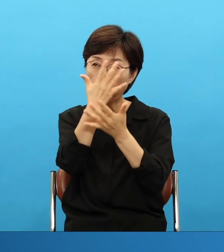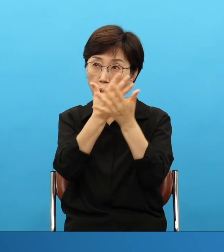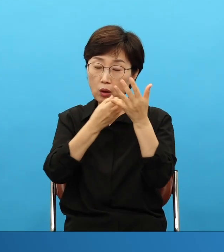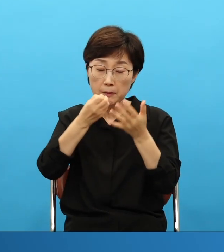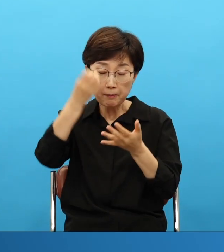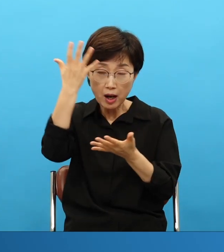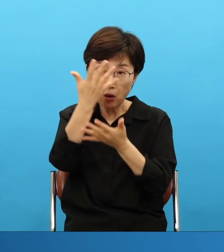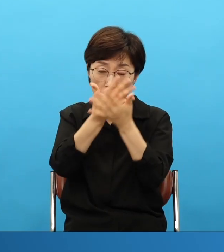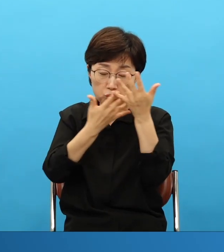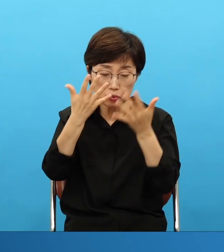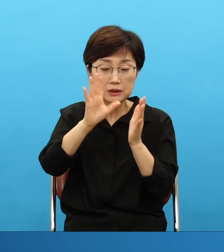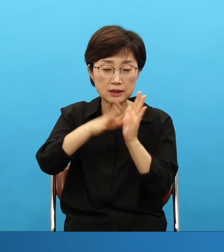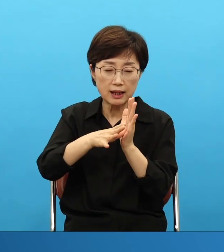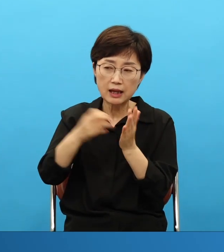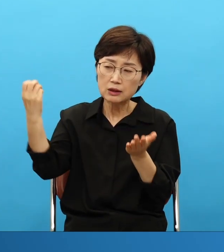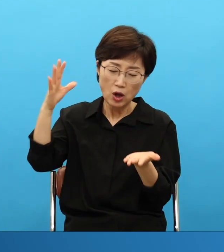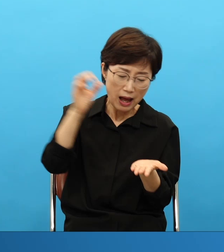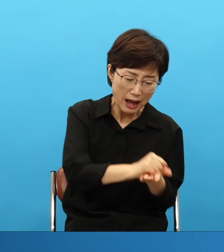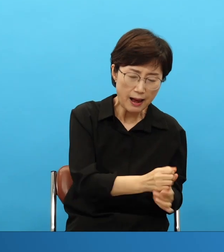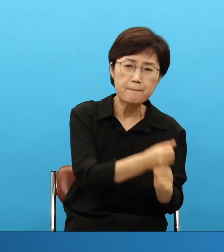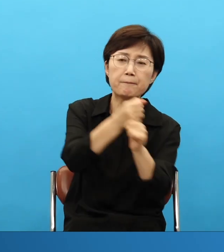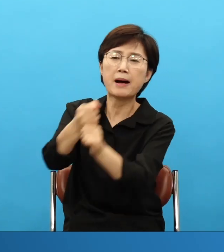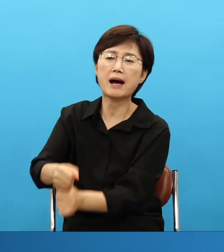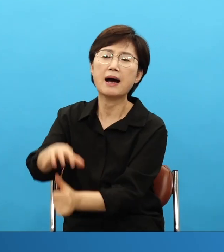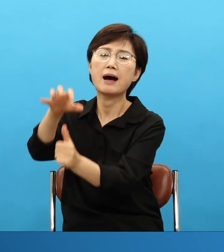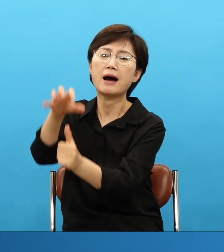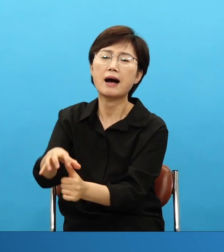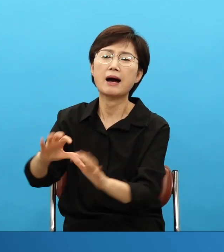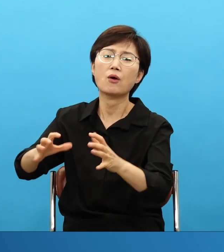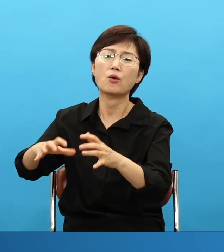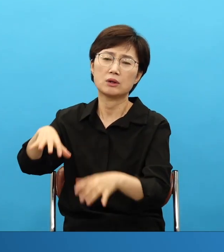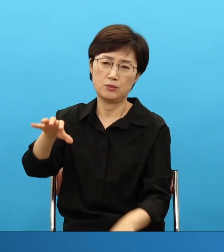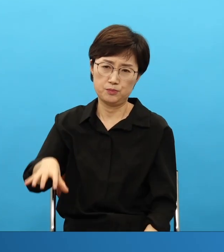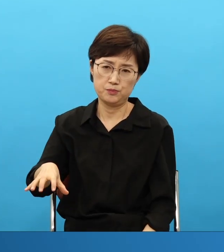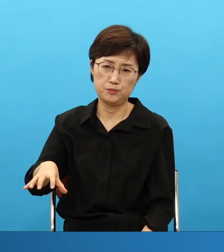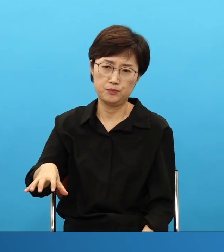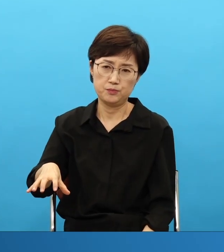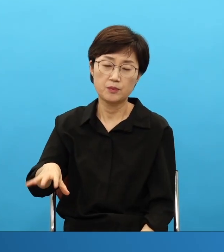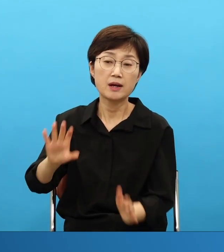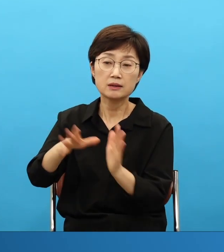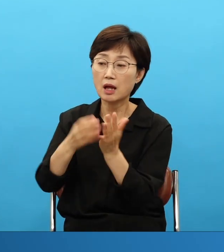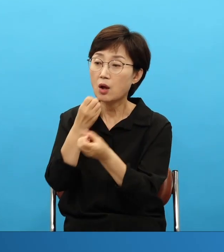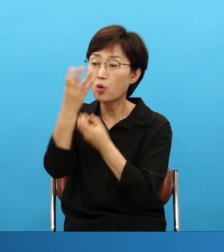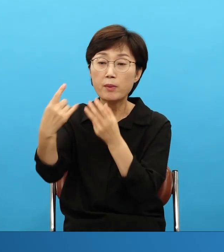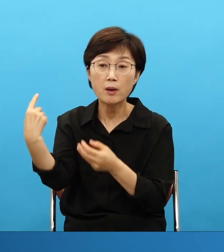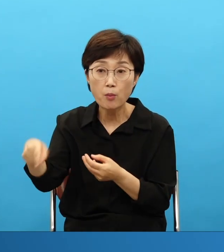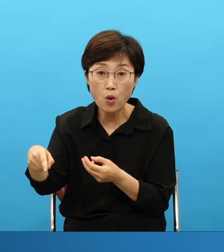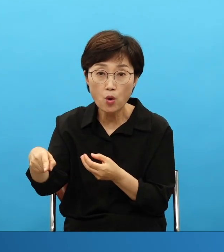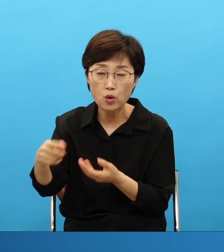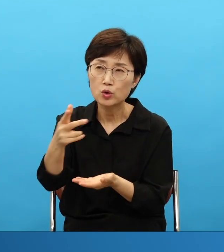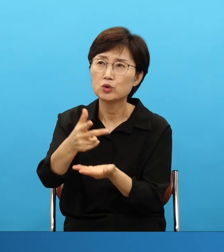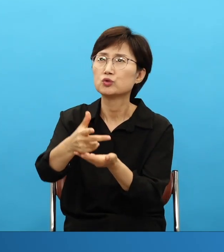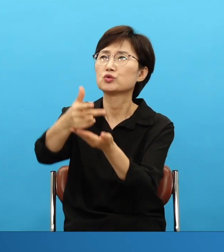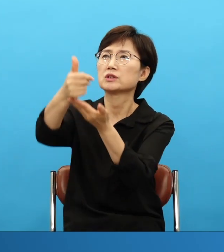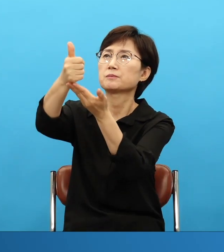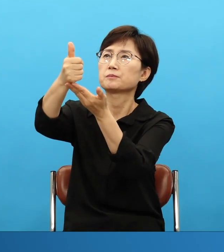속마 그때 주는 그리스도시요 살아계신 하나님의 아들이십니다 그때